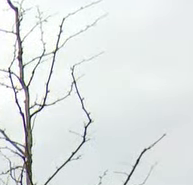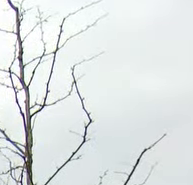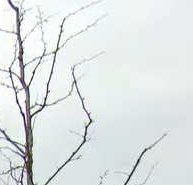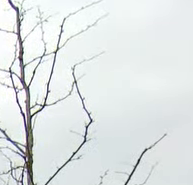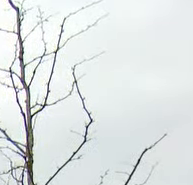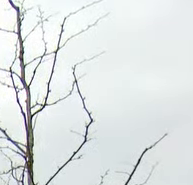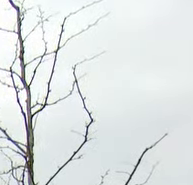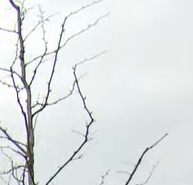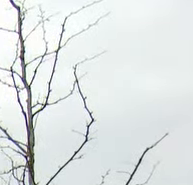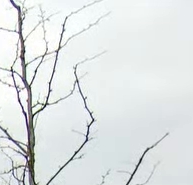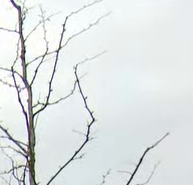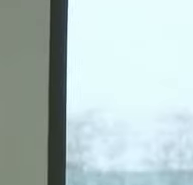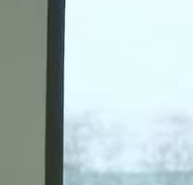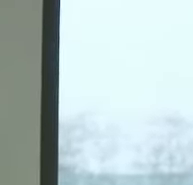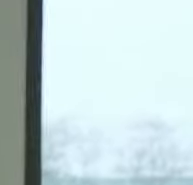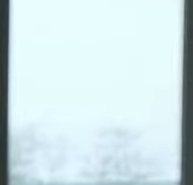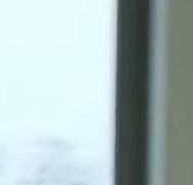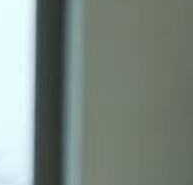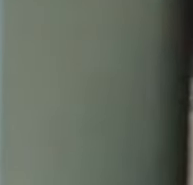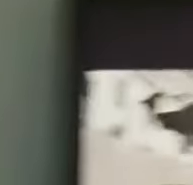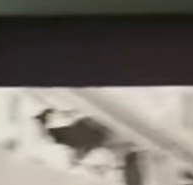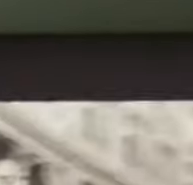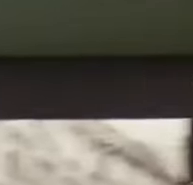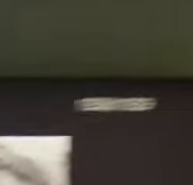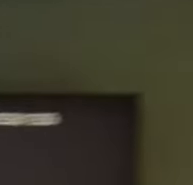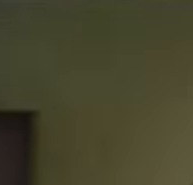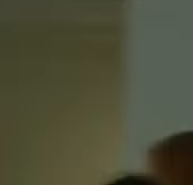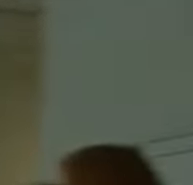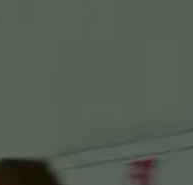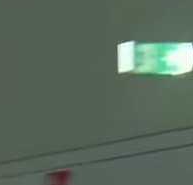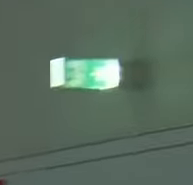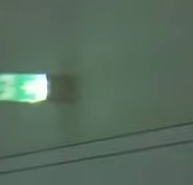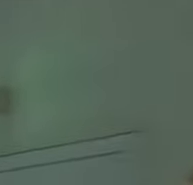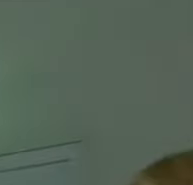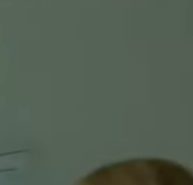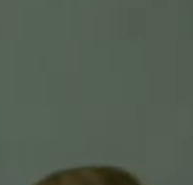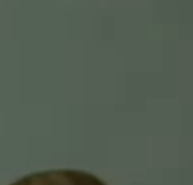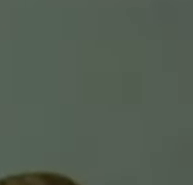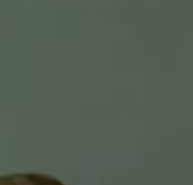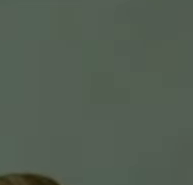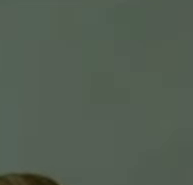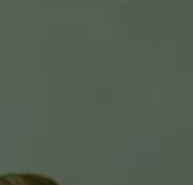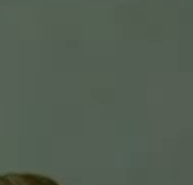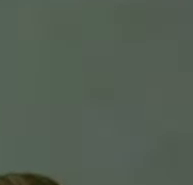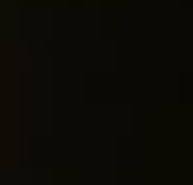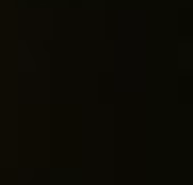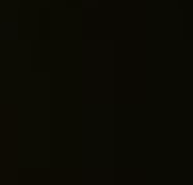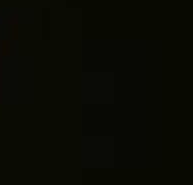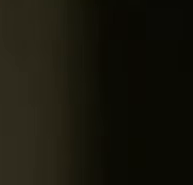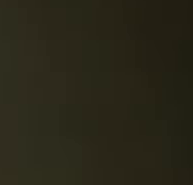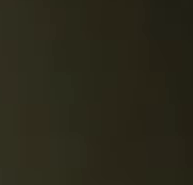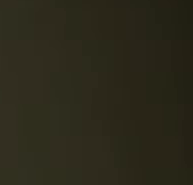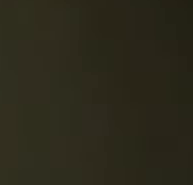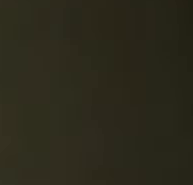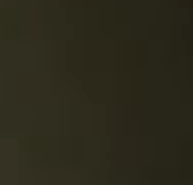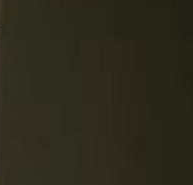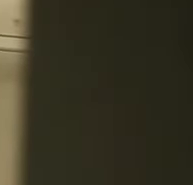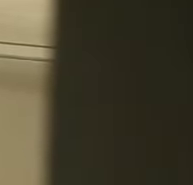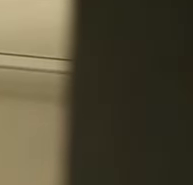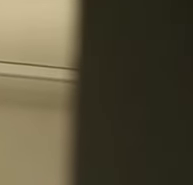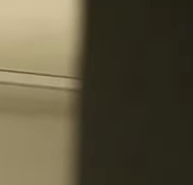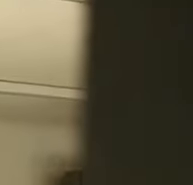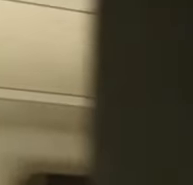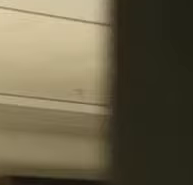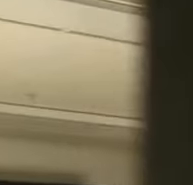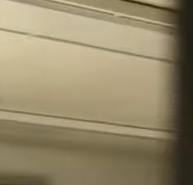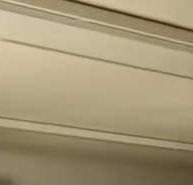eröffnete NS-Doku-Zentrum in München versteht sich als Lernort. Hier stehen Aufstieg und Ende des